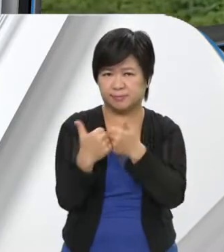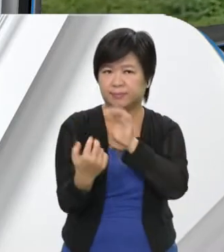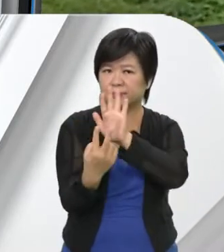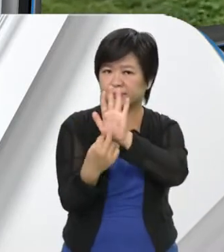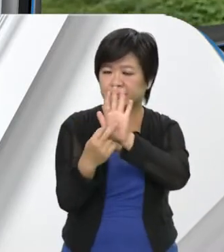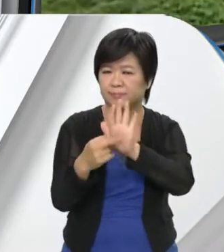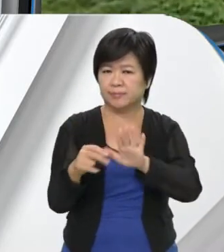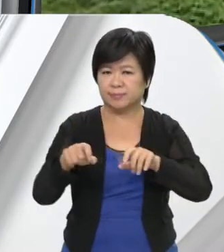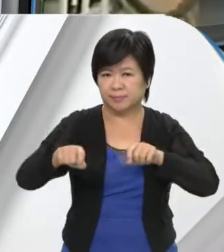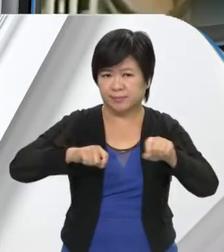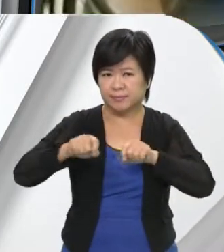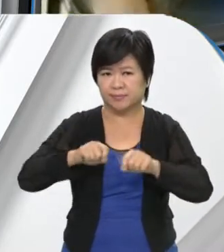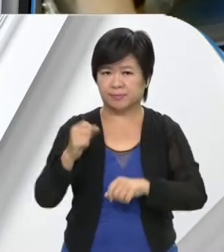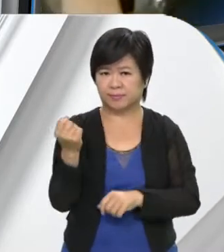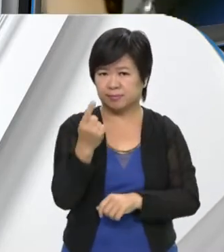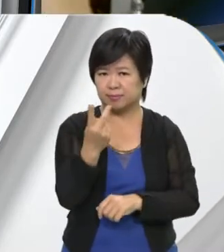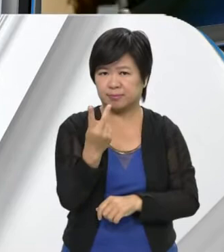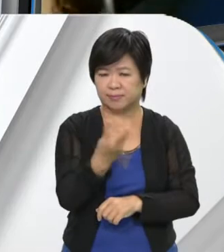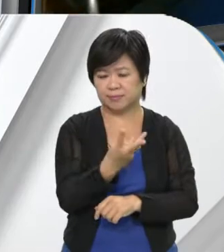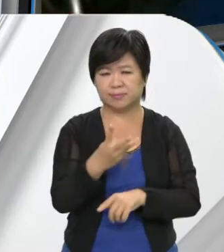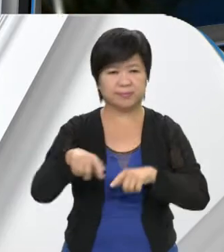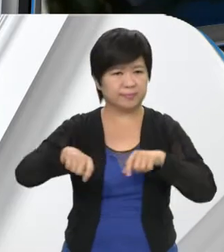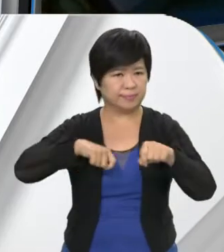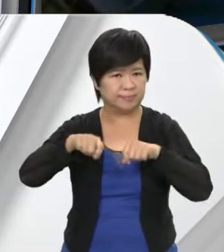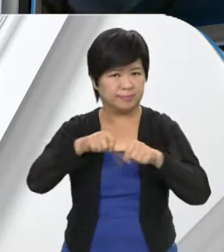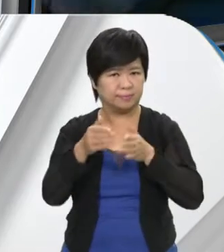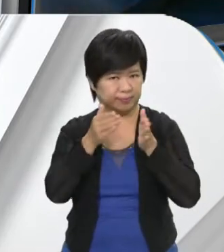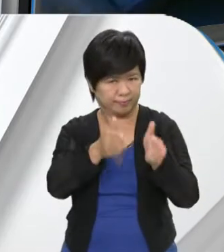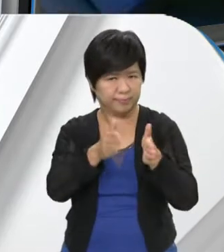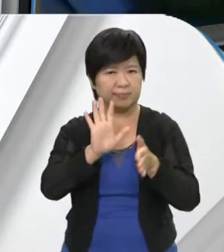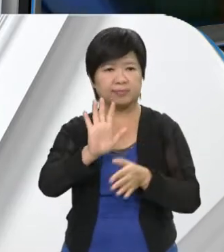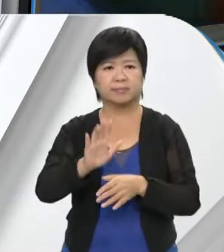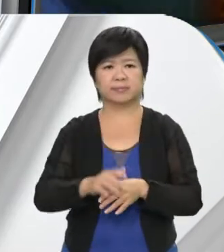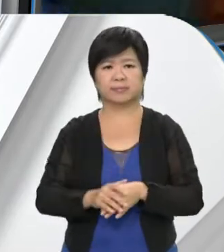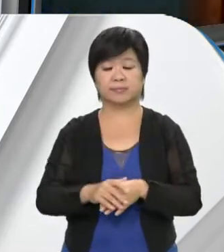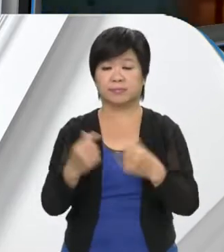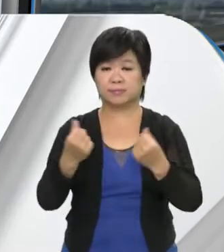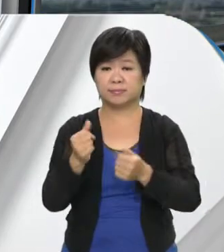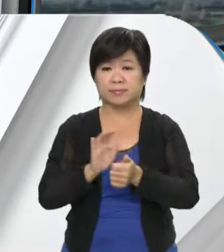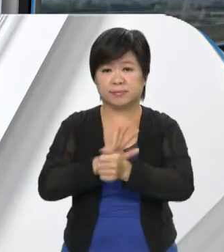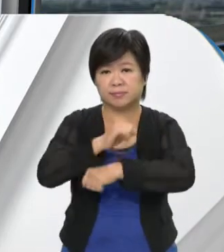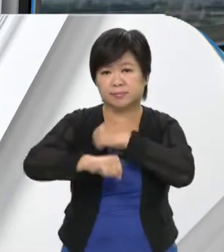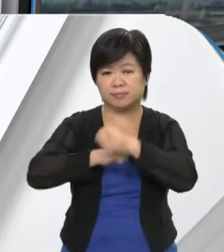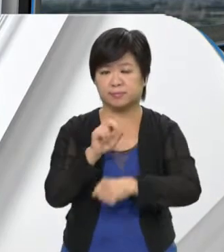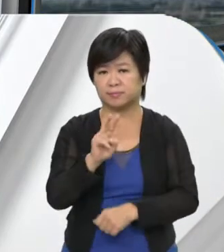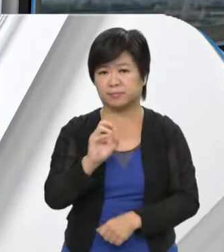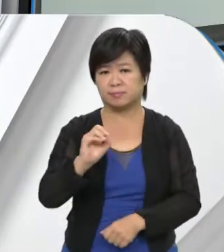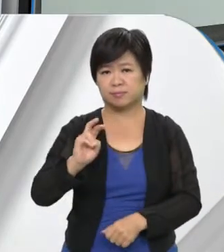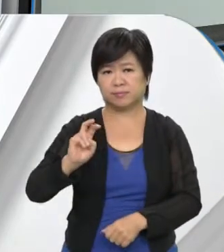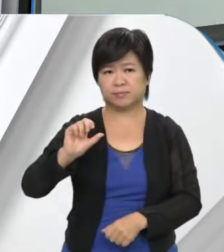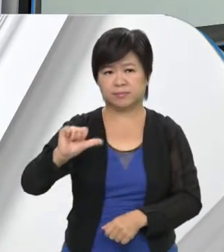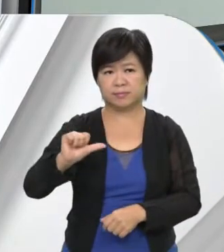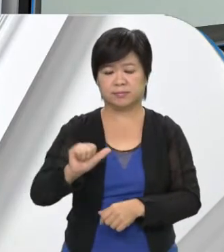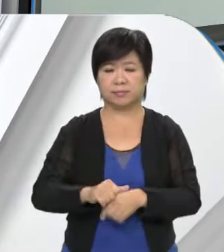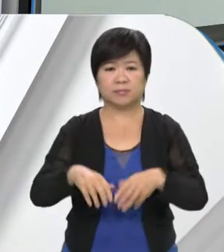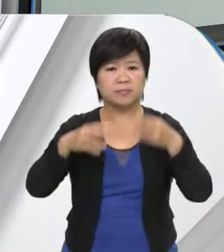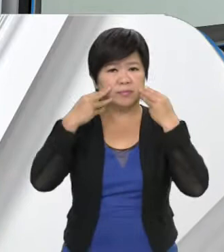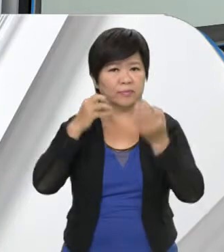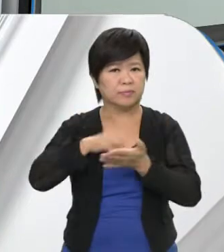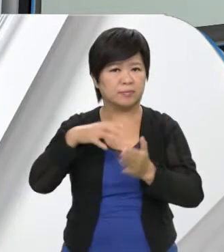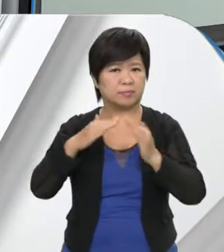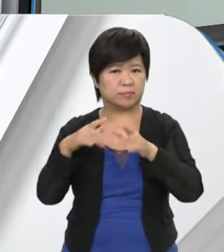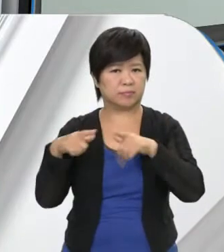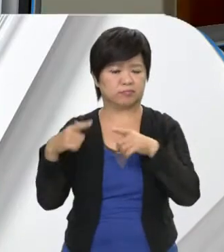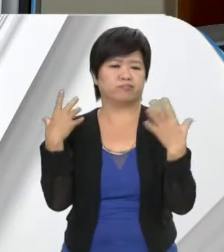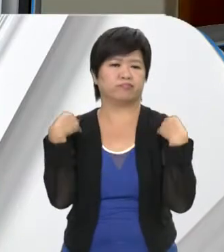讲，政府底下已经提出了三大政策方向，包含咧会继续来推动二拉。你五会